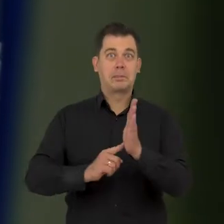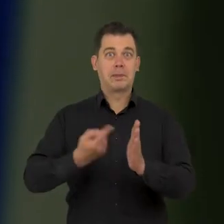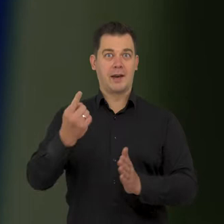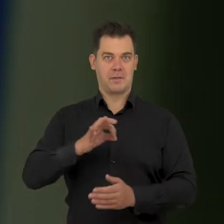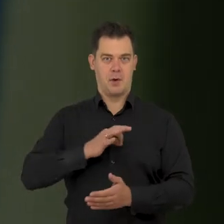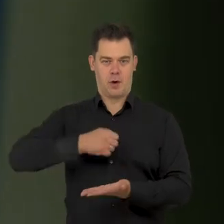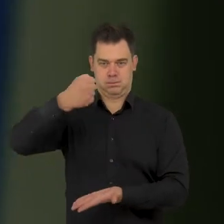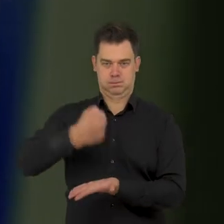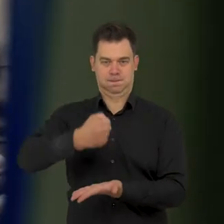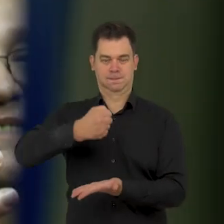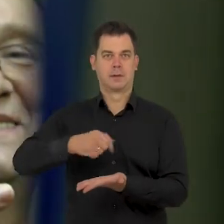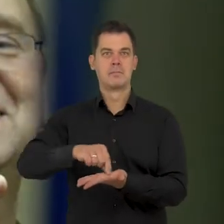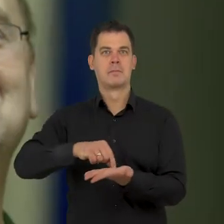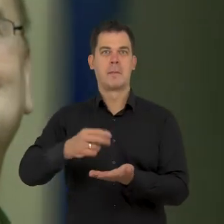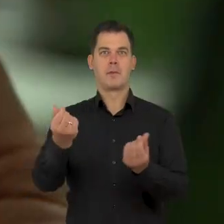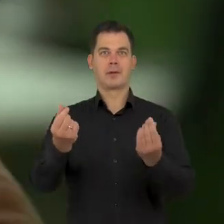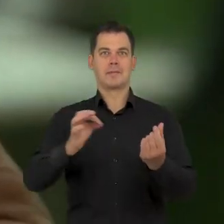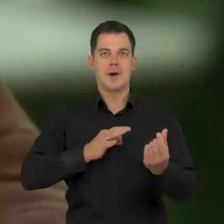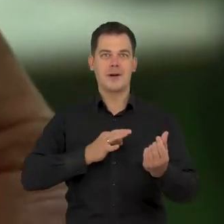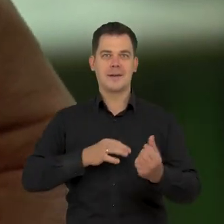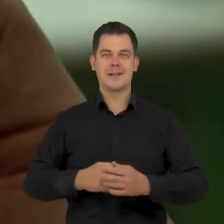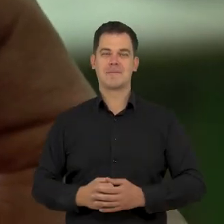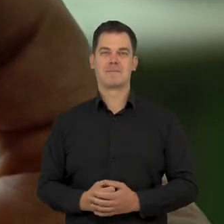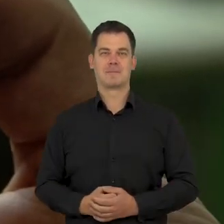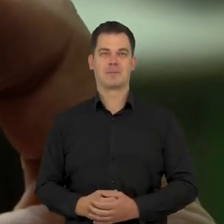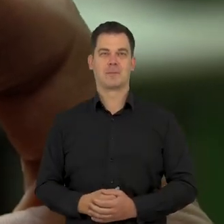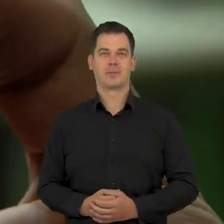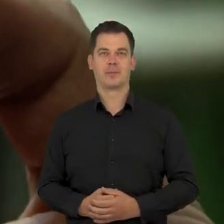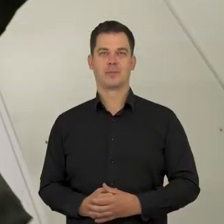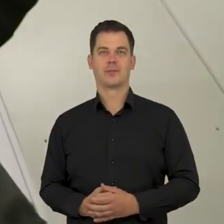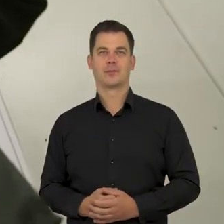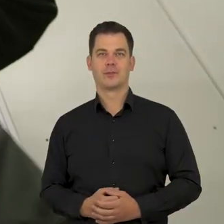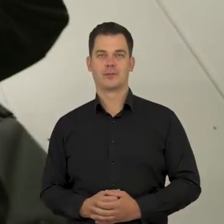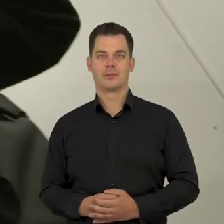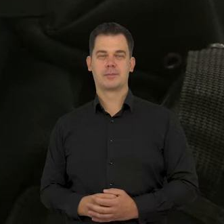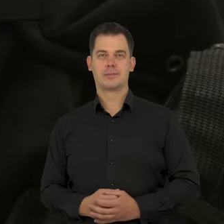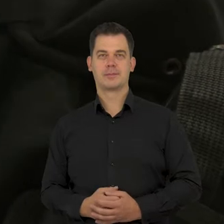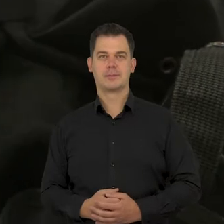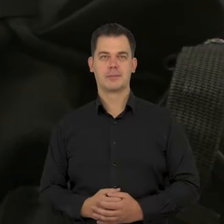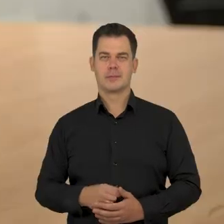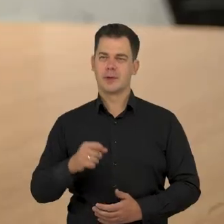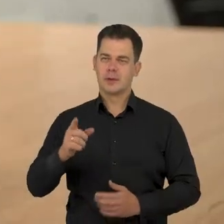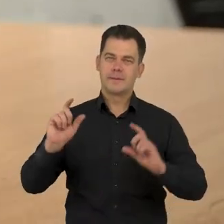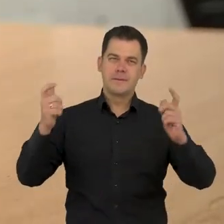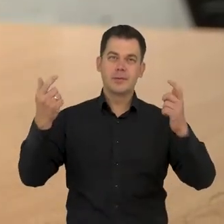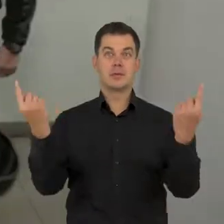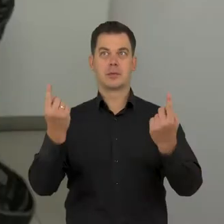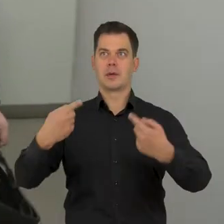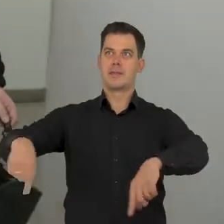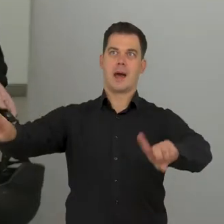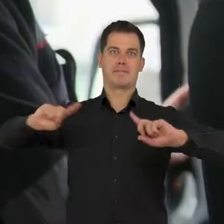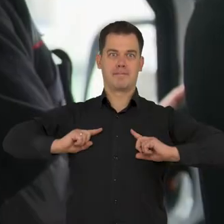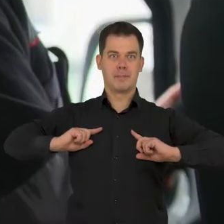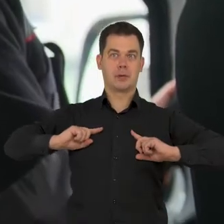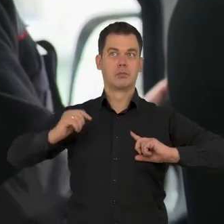moja pierwsza w życiu wybita przeze mnie kolekcjonerska moneta. Mówił prowadzący Jakub Marcinowicz. Gdyby była taka sytuacja, że ktoś na